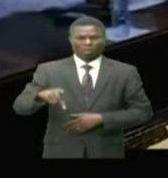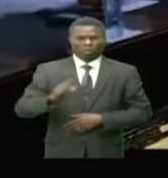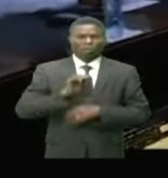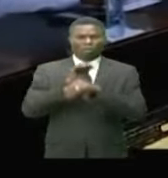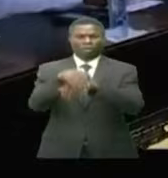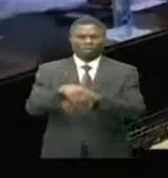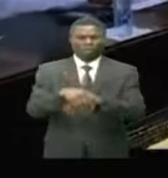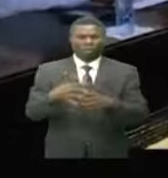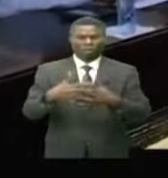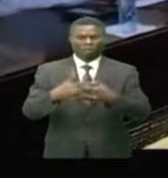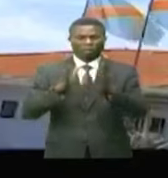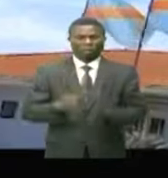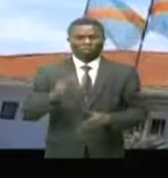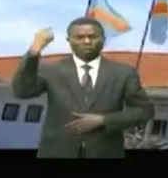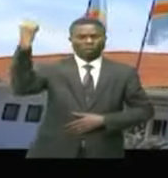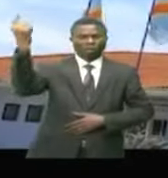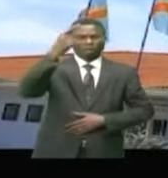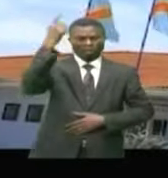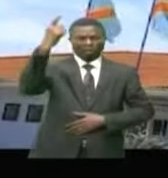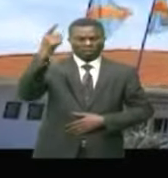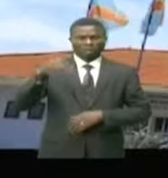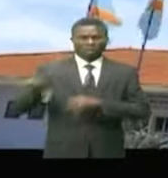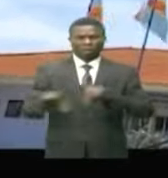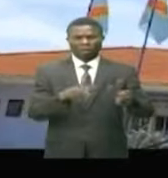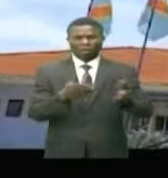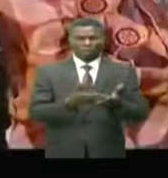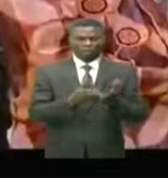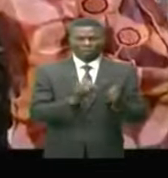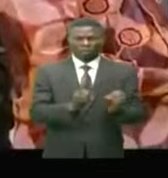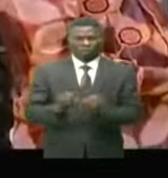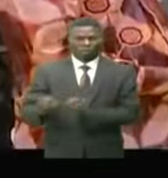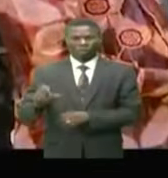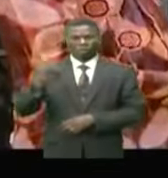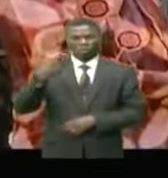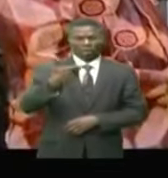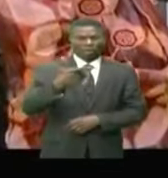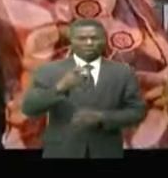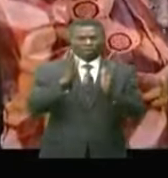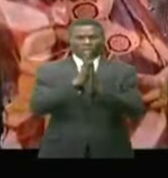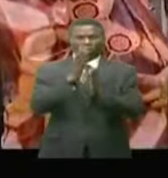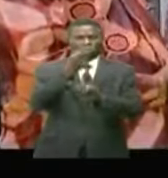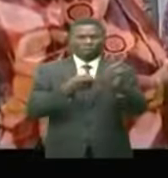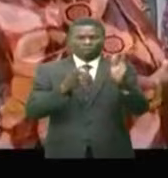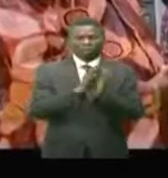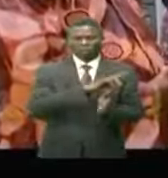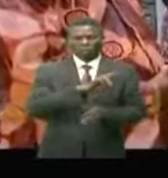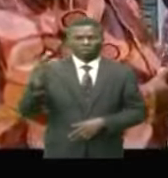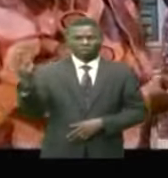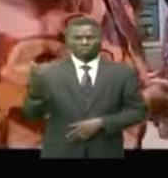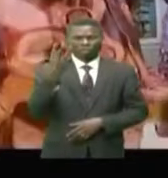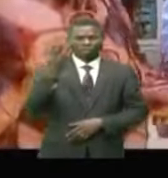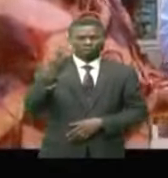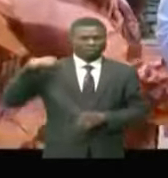l'implication de partenaires humanitaires. Cette cérémonie a été présidé ce mardi 10 octobre 2023 par le gouverneur militaire de l'Ituri,